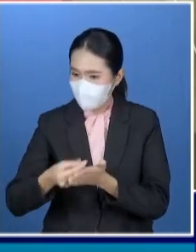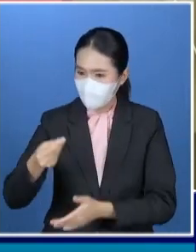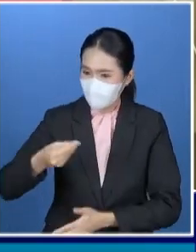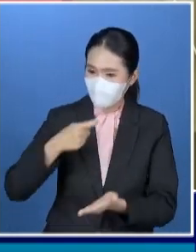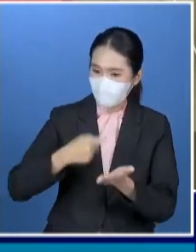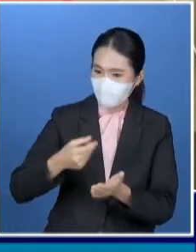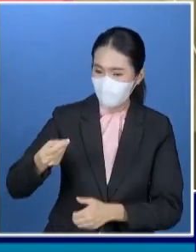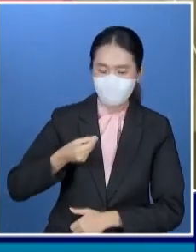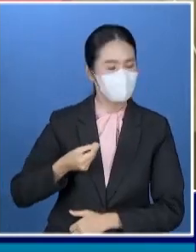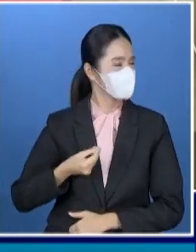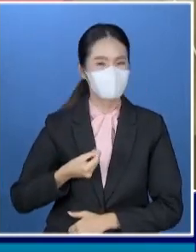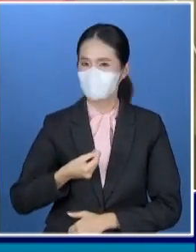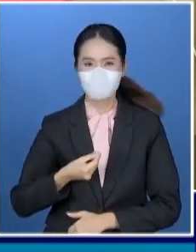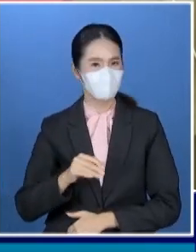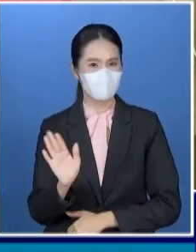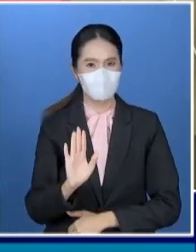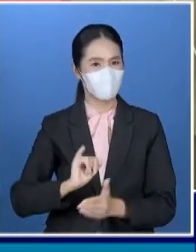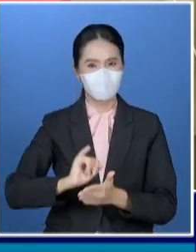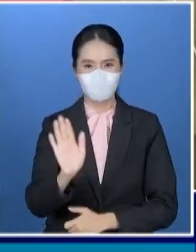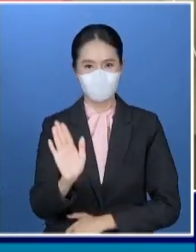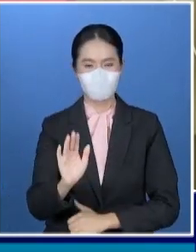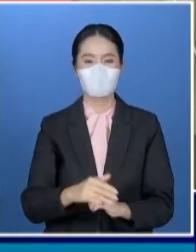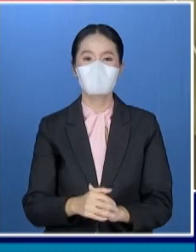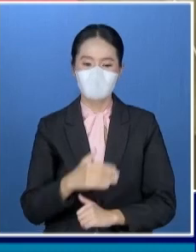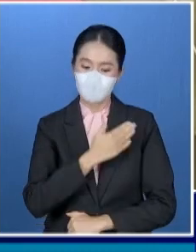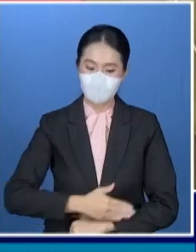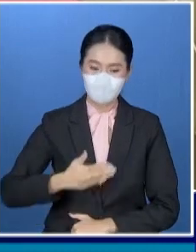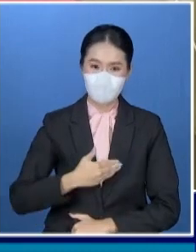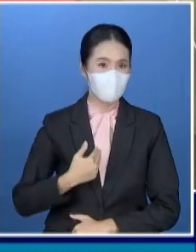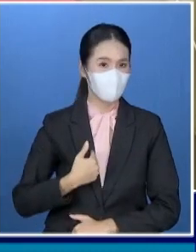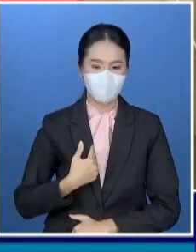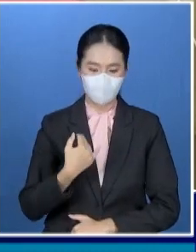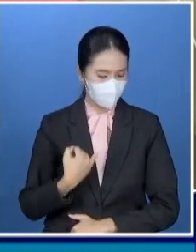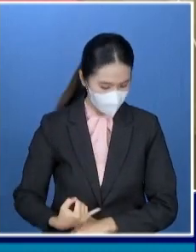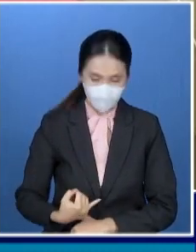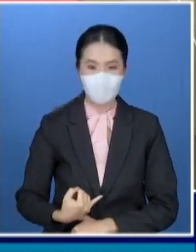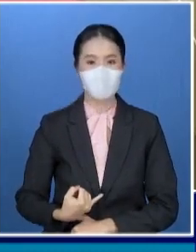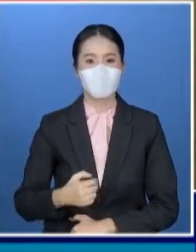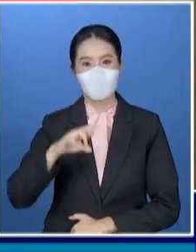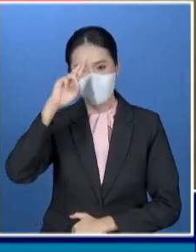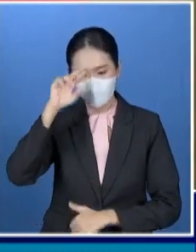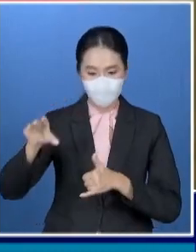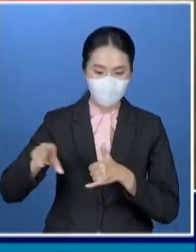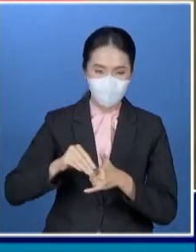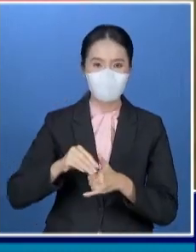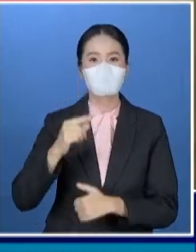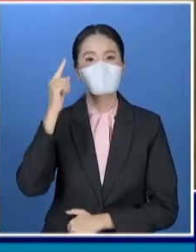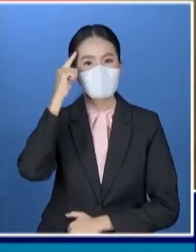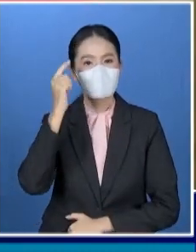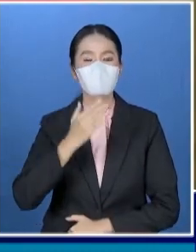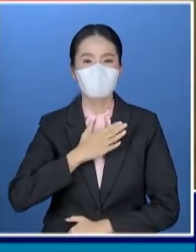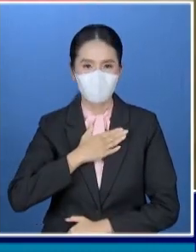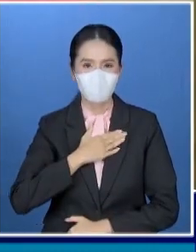กันนะอันนี้มันไม่ถูกต้องสภาพร่างกายคุณพังพอโรคได้แนวคิดของอาตมา